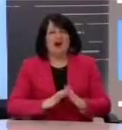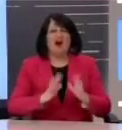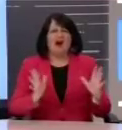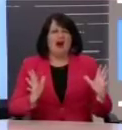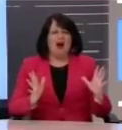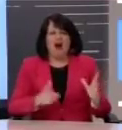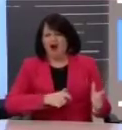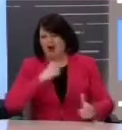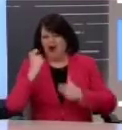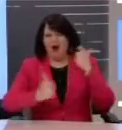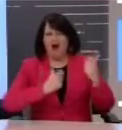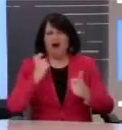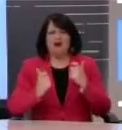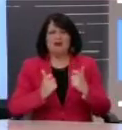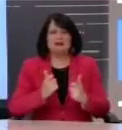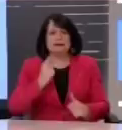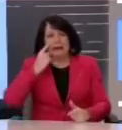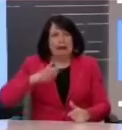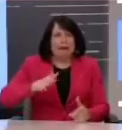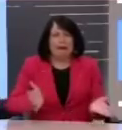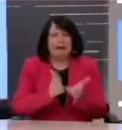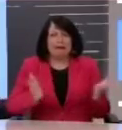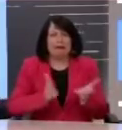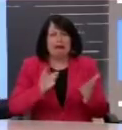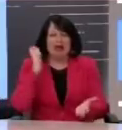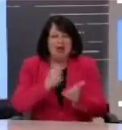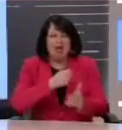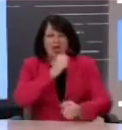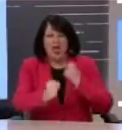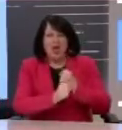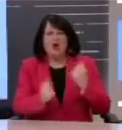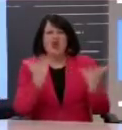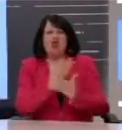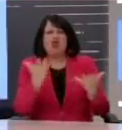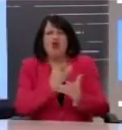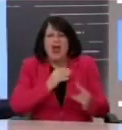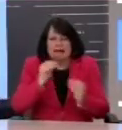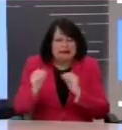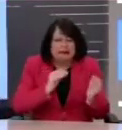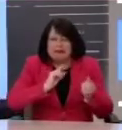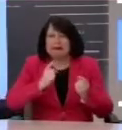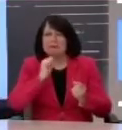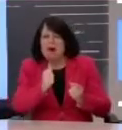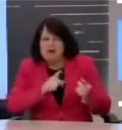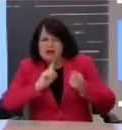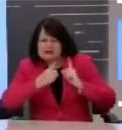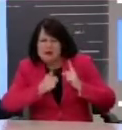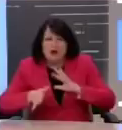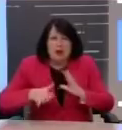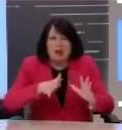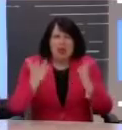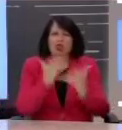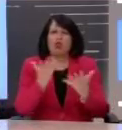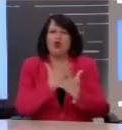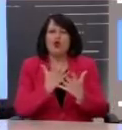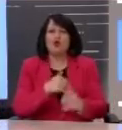κουρνιακτό για υπόνοιες περί δίθεν αγοράς του αιώνα, για σκοτεινές διαδρομές και συμφωνίες. Στη συνέχεια